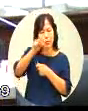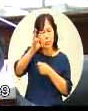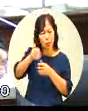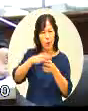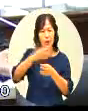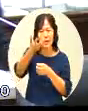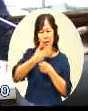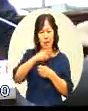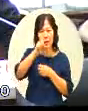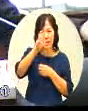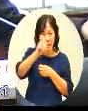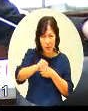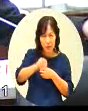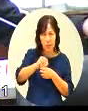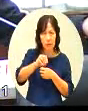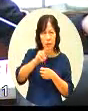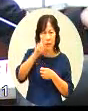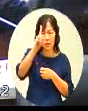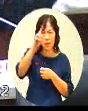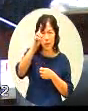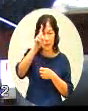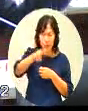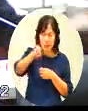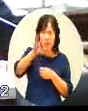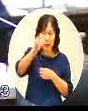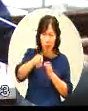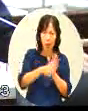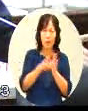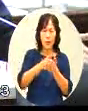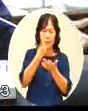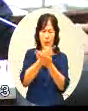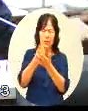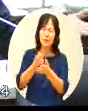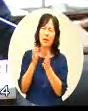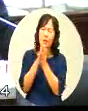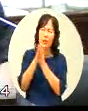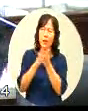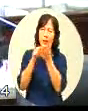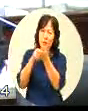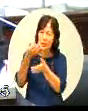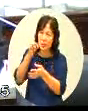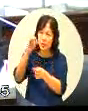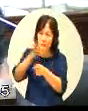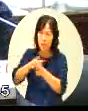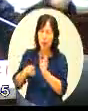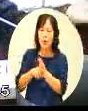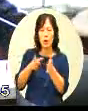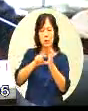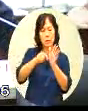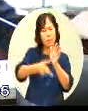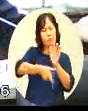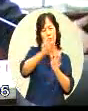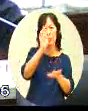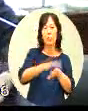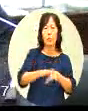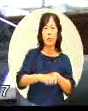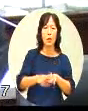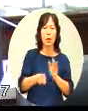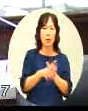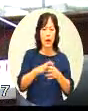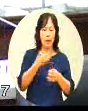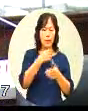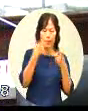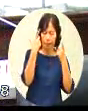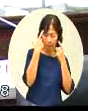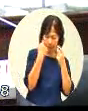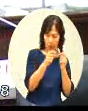我一千哦，这个在讨的时候已经其实已经来不及了，因为预防绝对胜过于